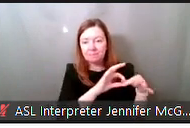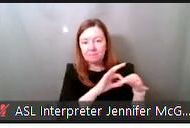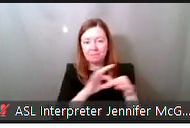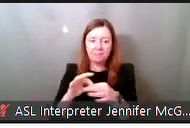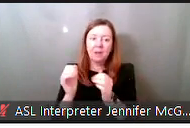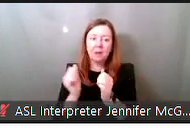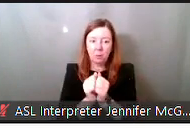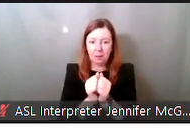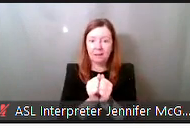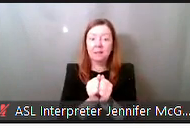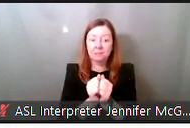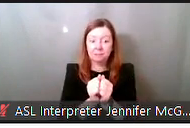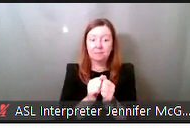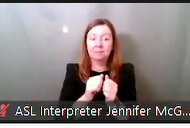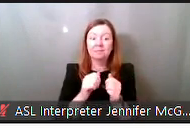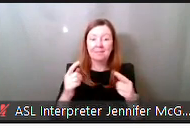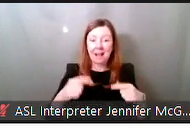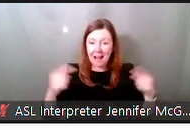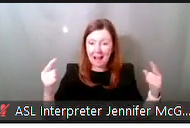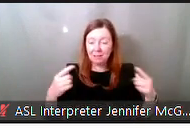个